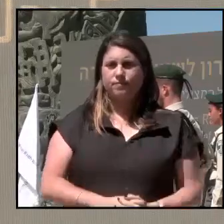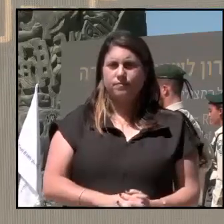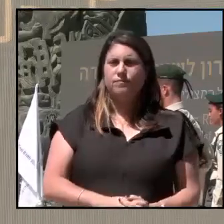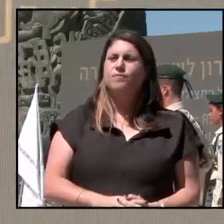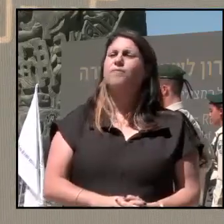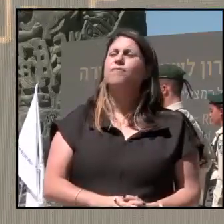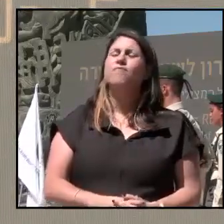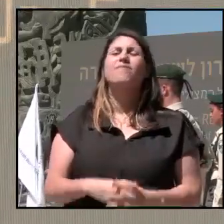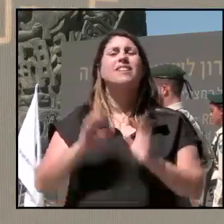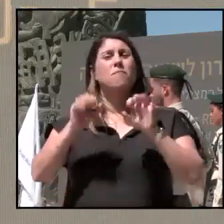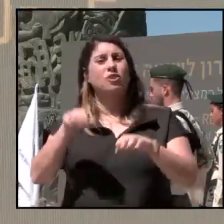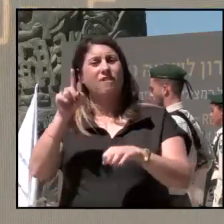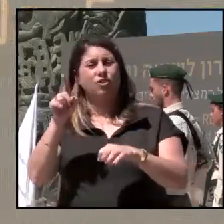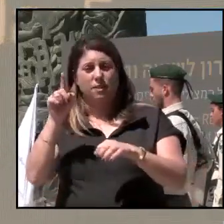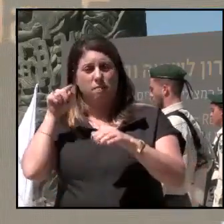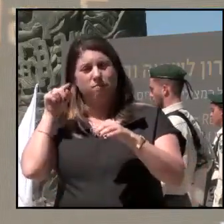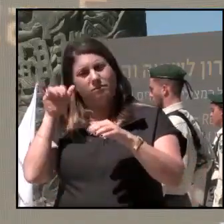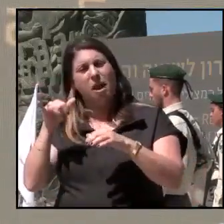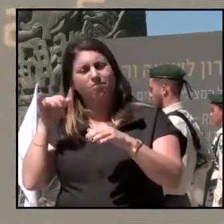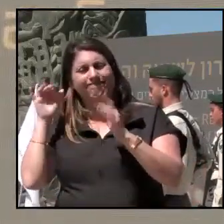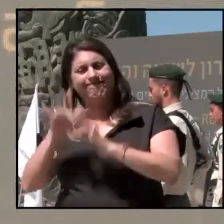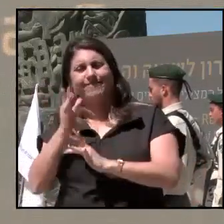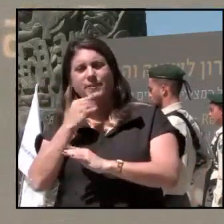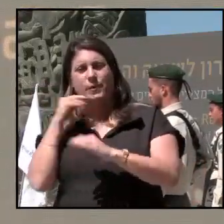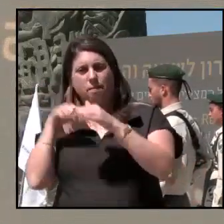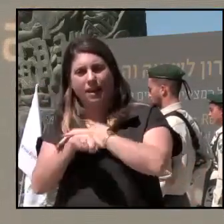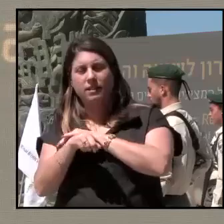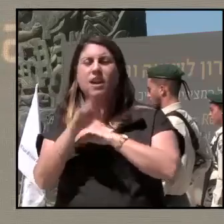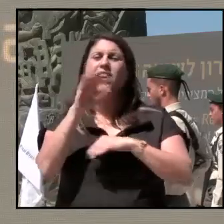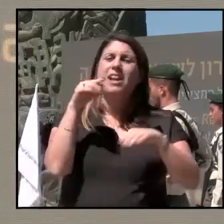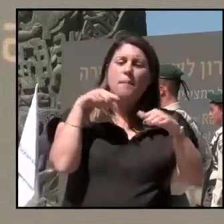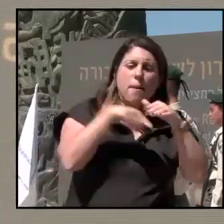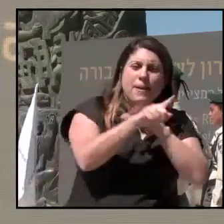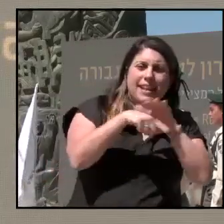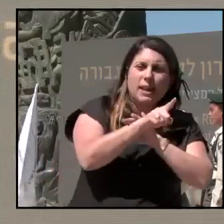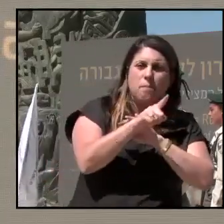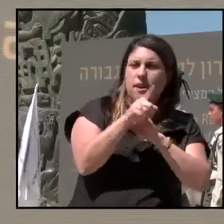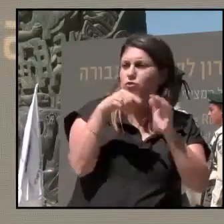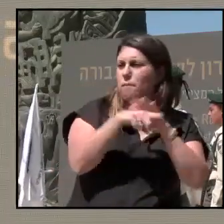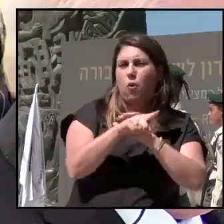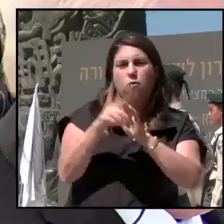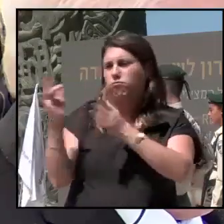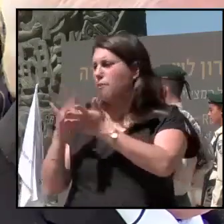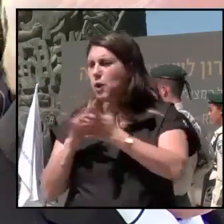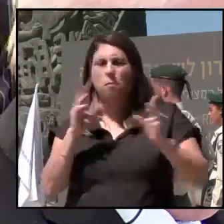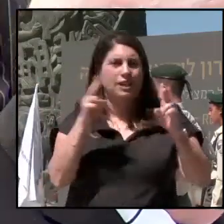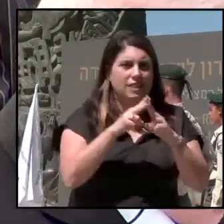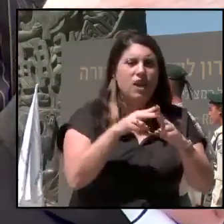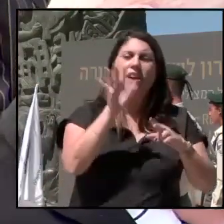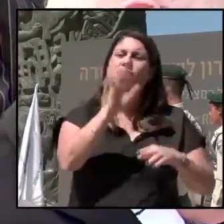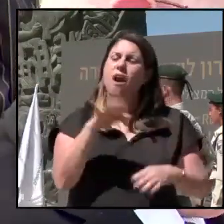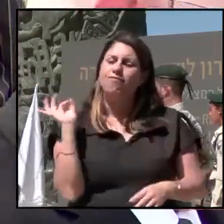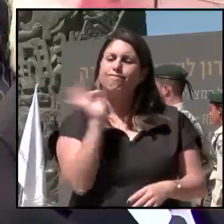משטר וישי לא רק בגד ביהודים, פליטים שנמלטו מרדיפה וסבל לצרפת, הוא גם בגד ברוחה